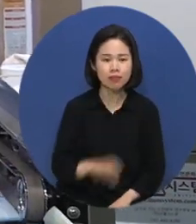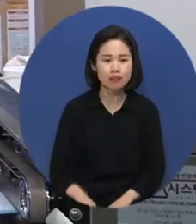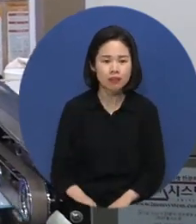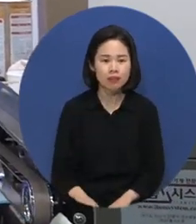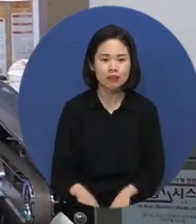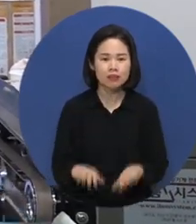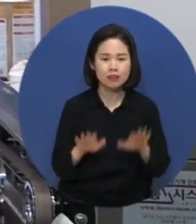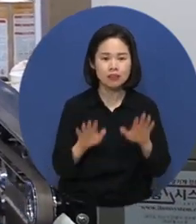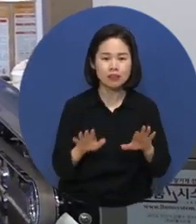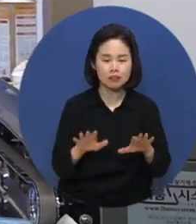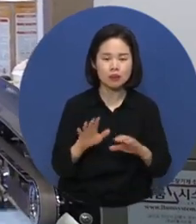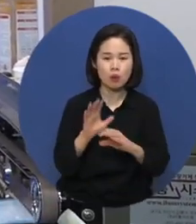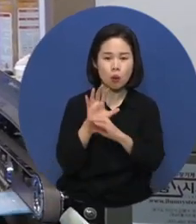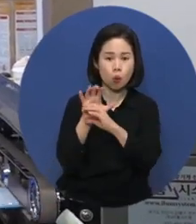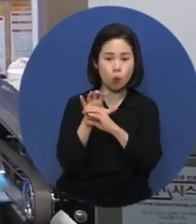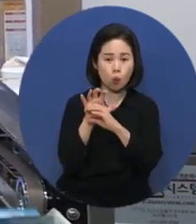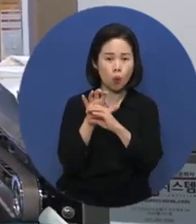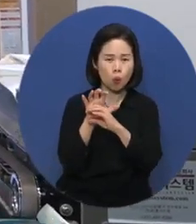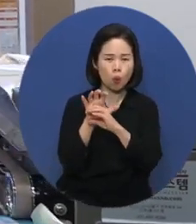때가 많아요. 네.